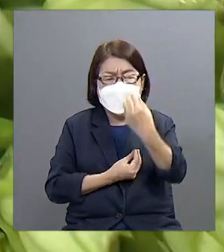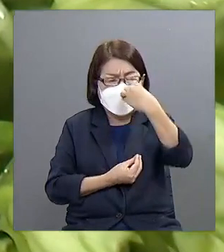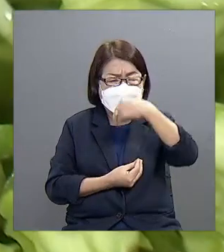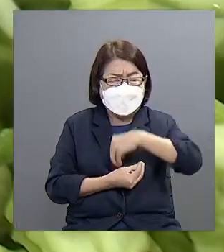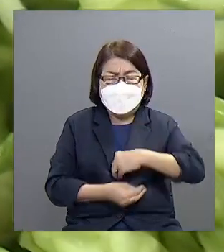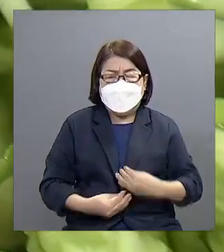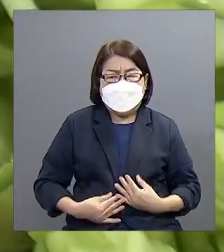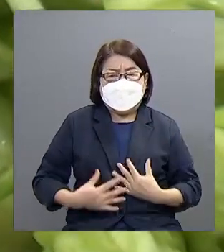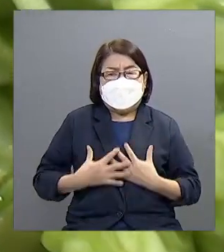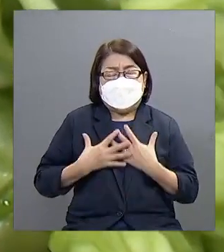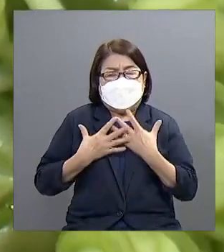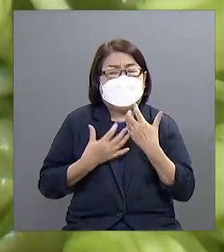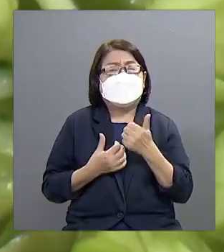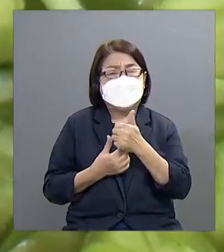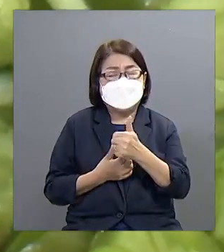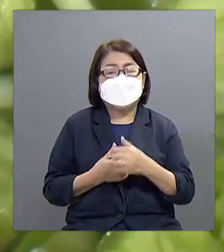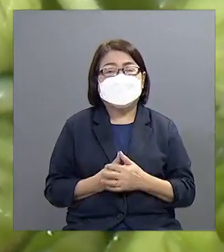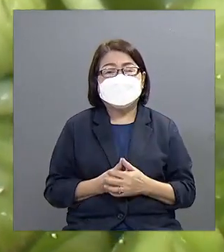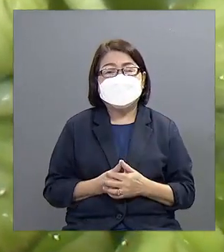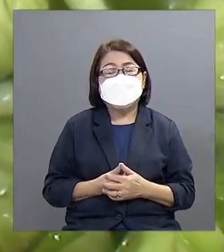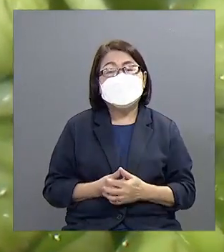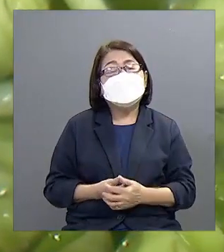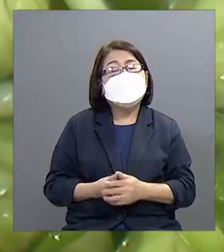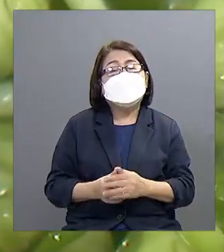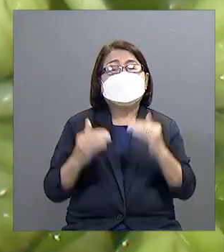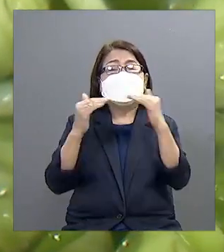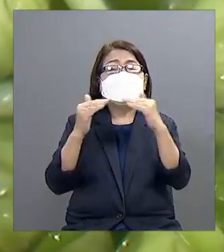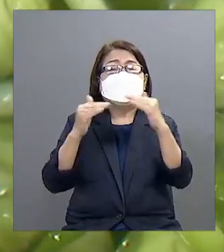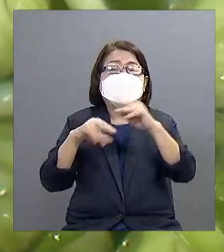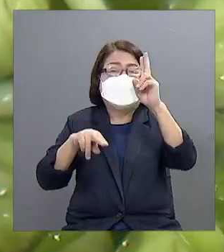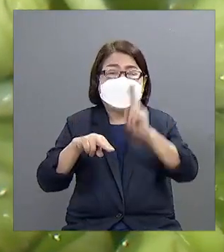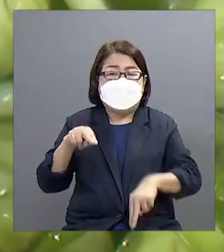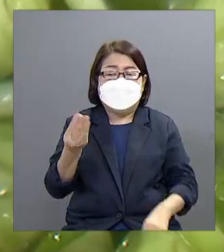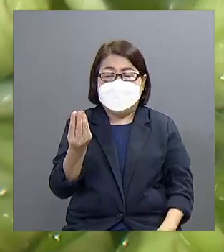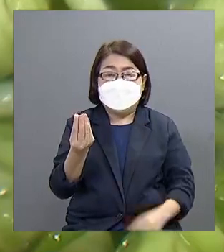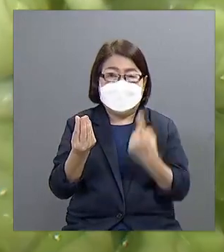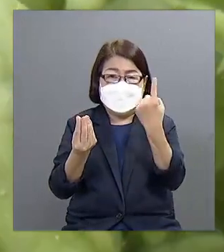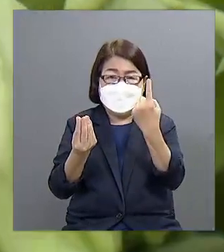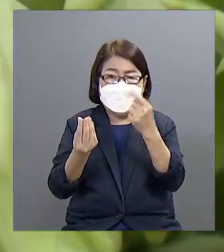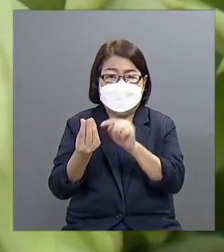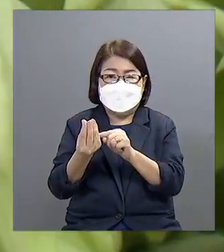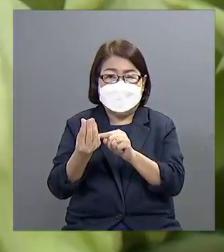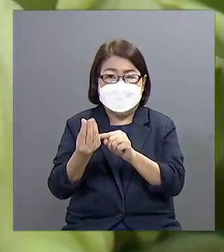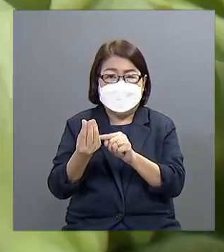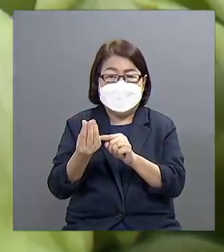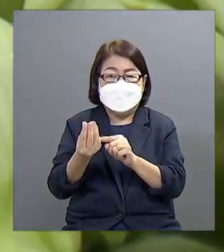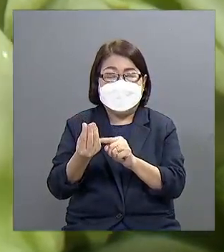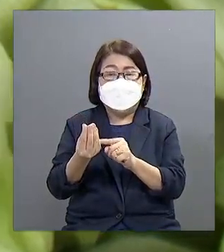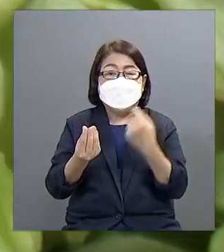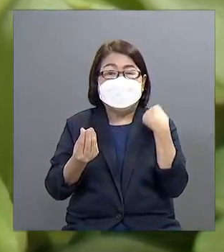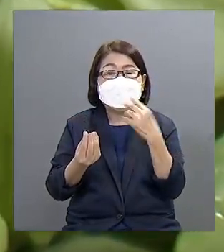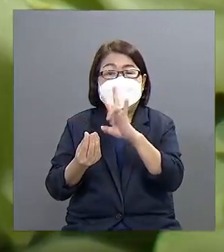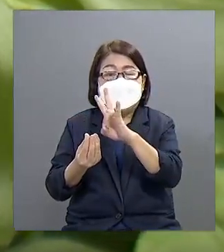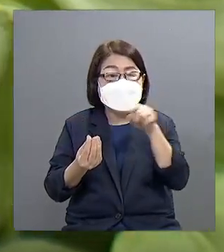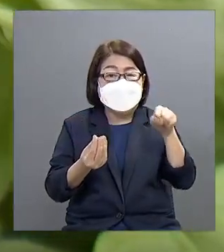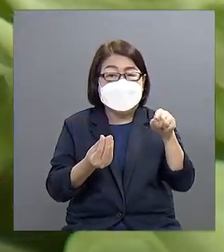มาณ5กรัมถ้าเปรียบเทียบกับไข่เบอร์3นะคะไข่เบอร์3 1ฟองมีโปรตีนอยู่7กรัมค่ะนอกจากนั้นเบต้าแค